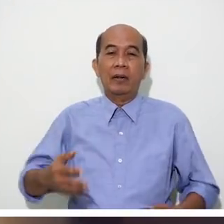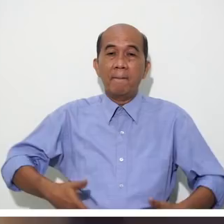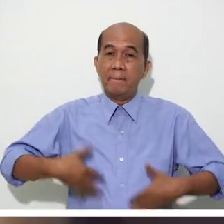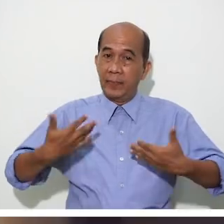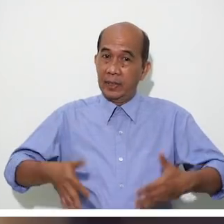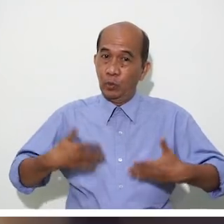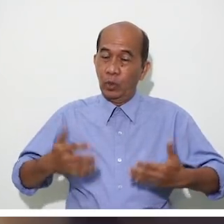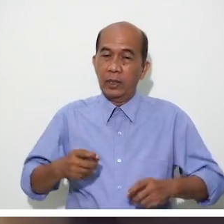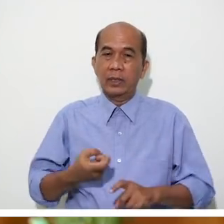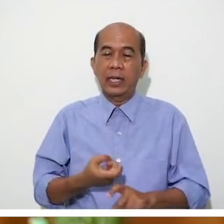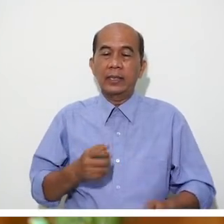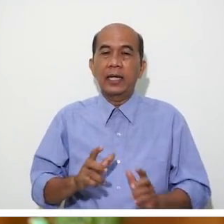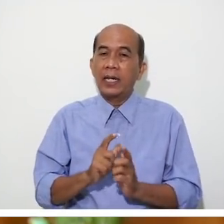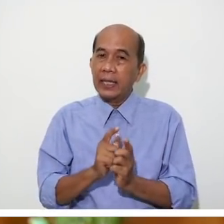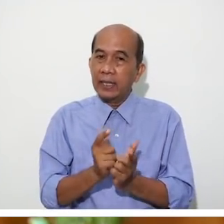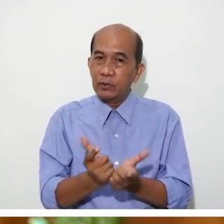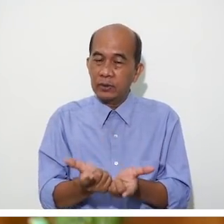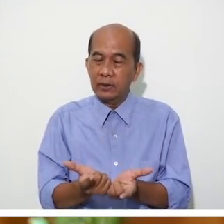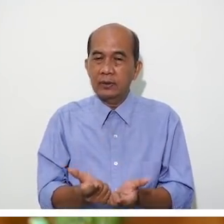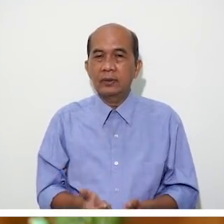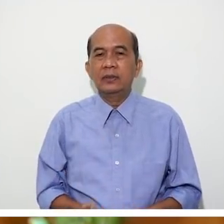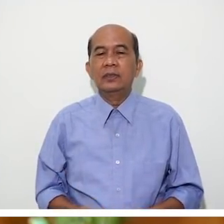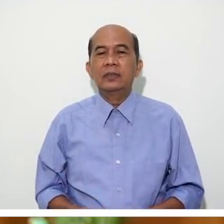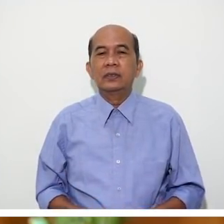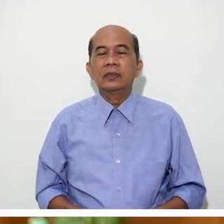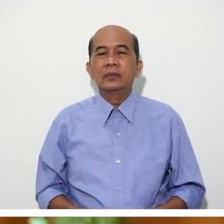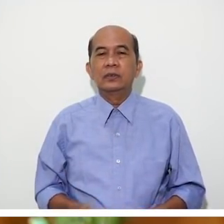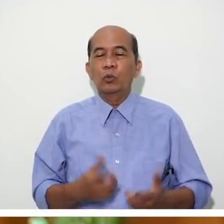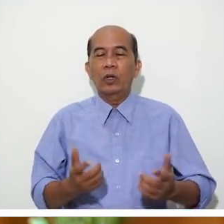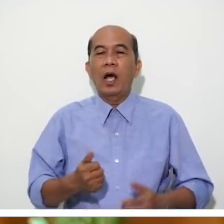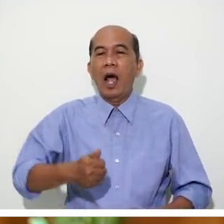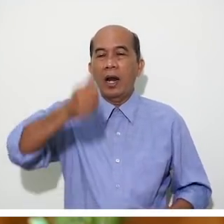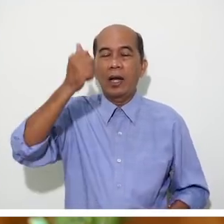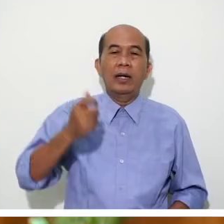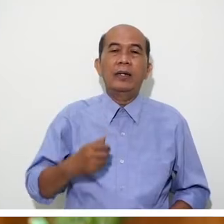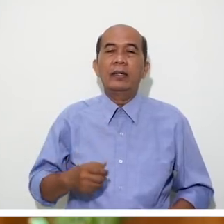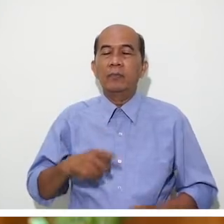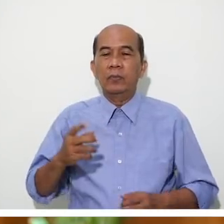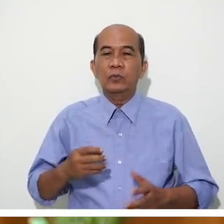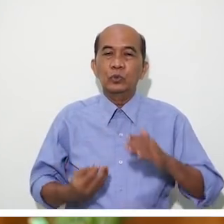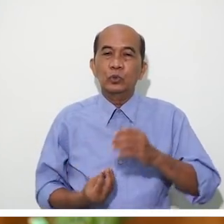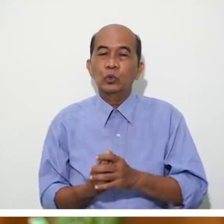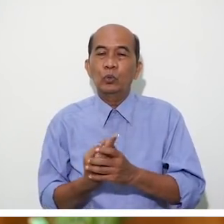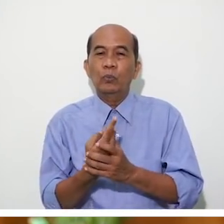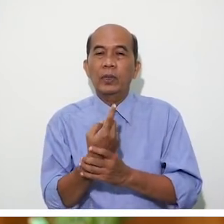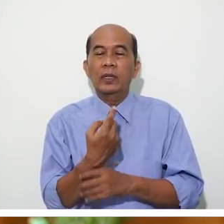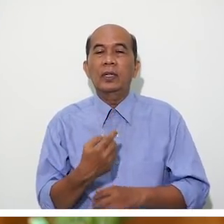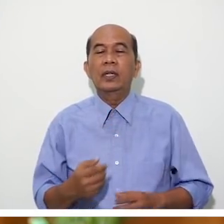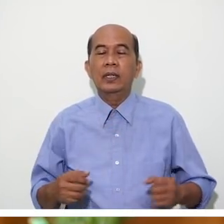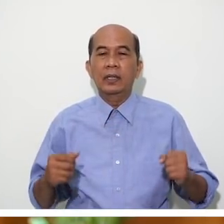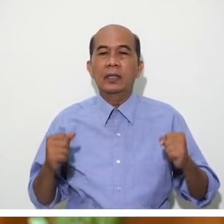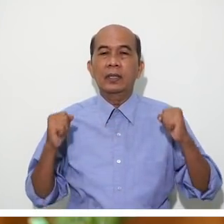penghiburan dari kitab suci. Semoga Allah yang adalah sumber ketekunan dan penghiburan